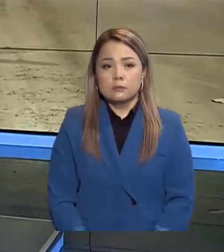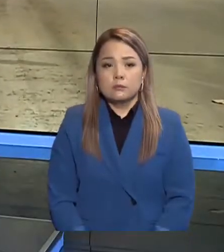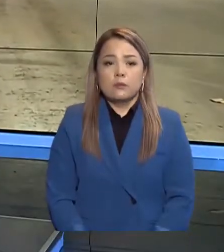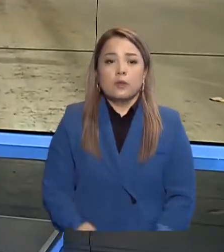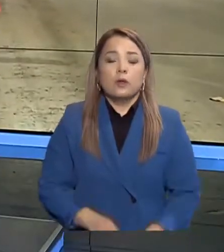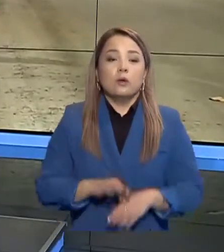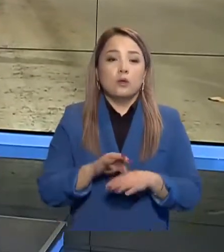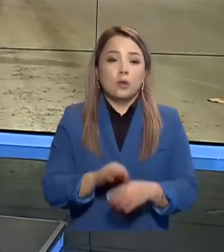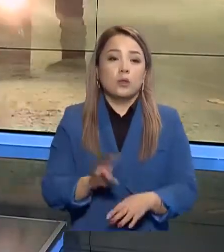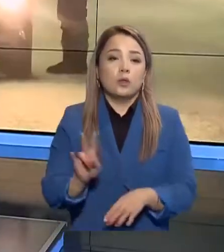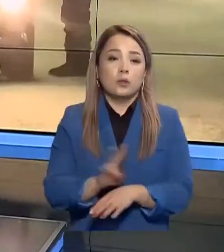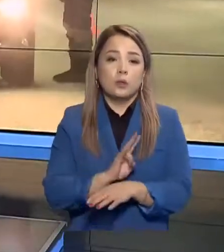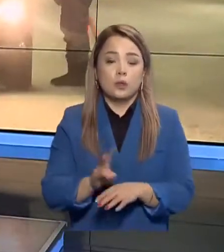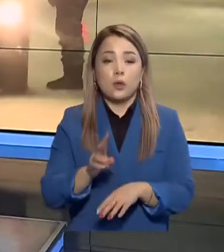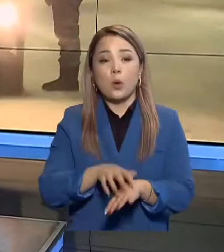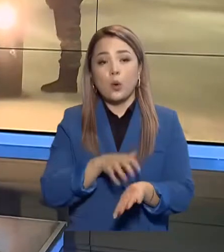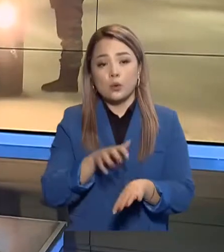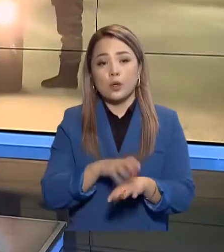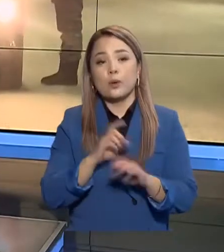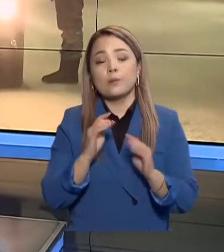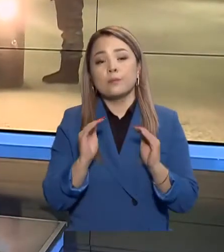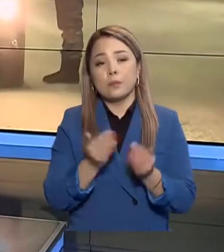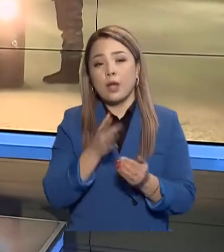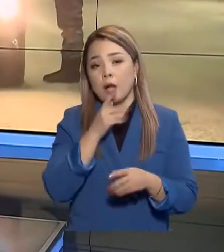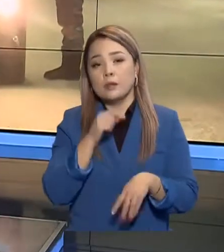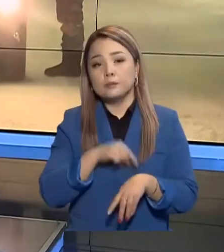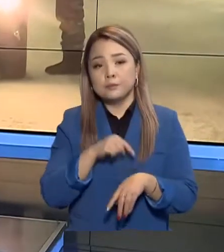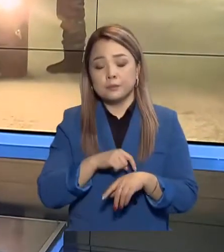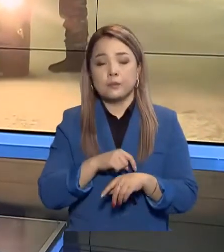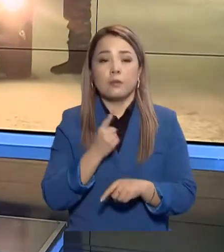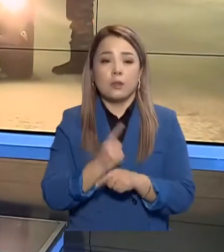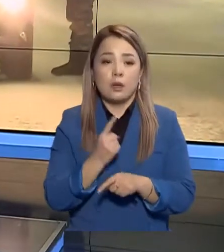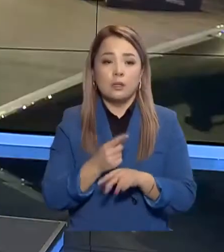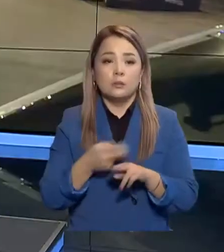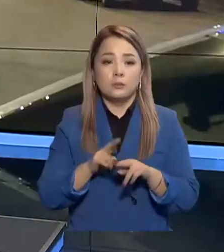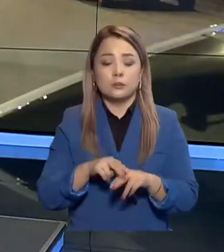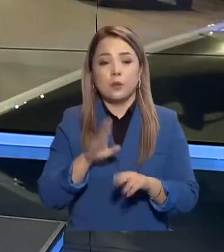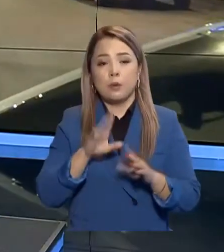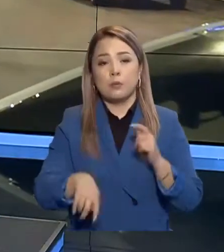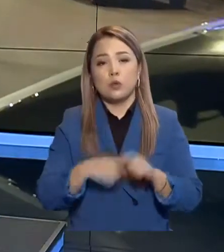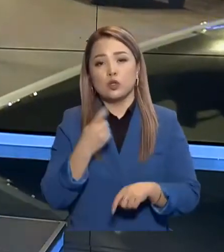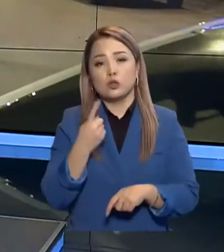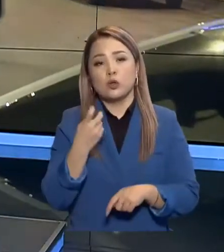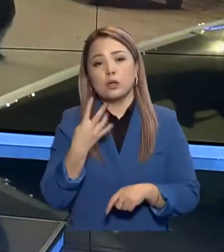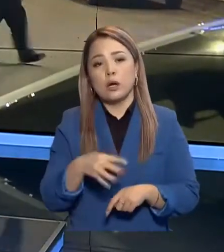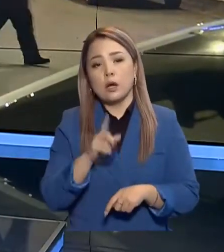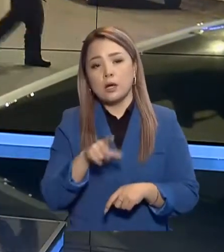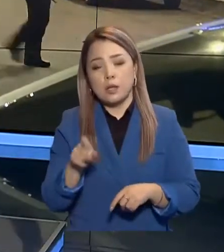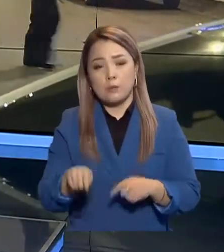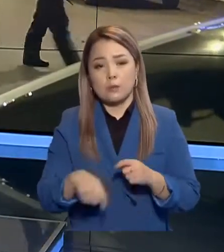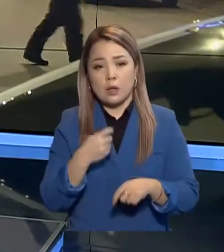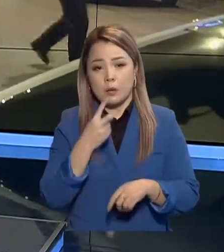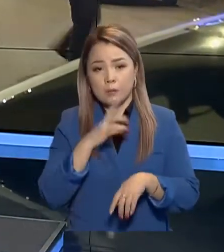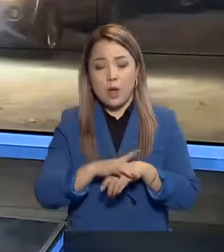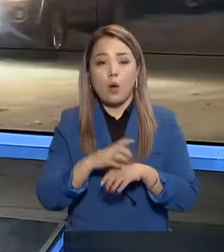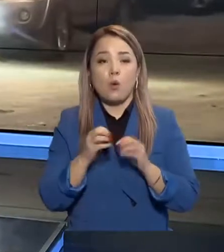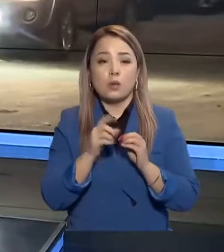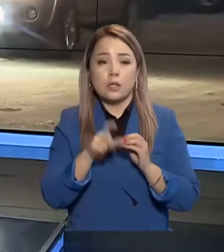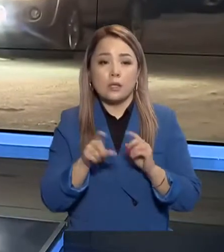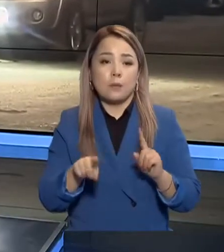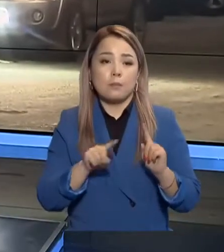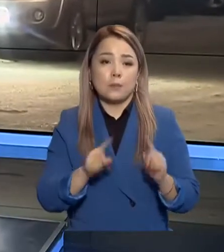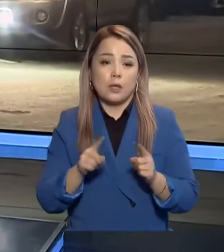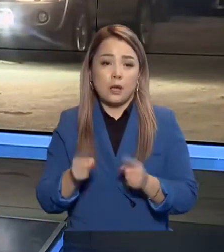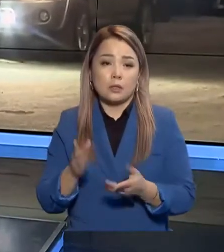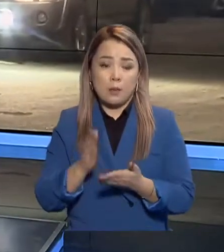Өткен түнде Көкшетауда коменданттық сағат талаптарын бұзған 140 тұрғын анықталды. Олар әкімшілік жауапкершілікке тартылды. 10 адам қамауға алынды.